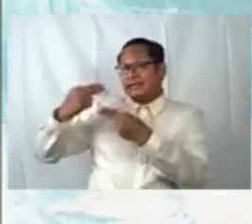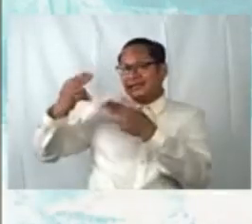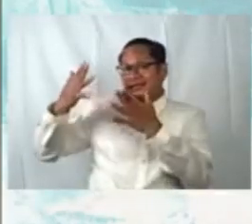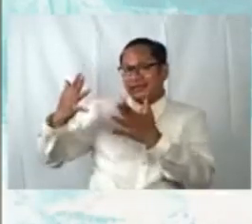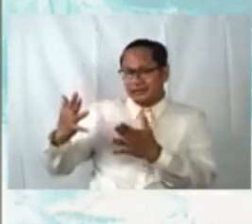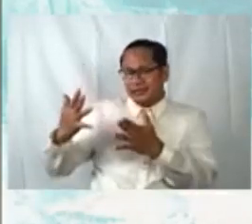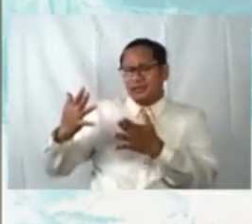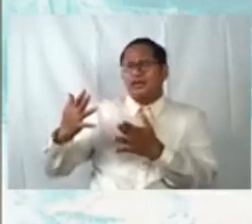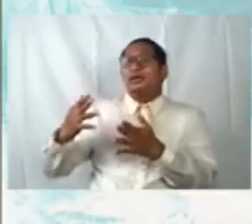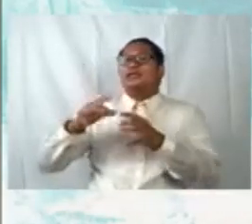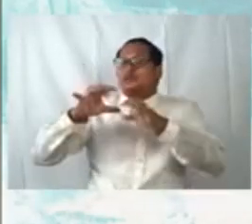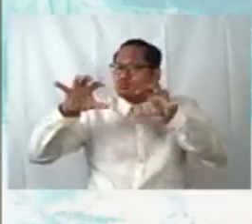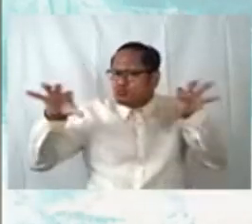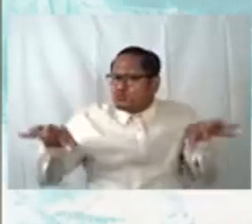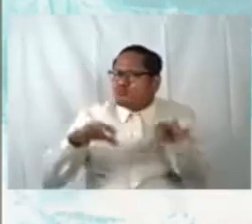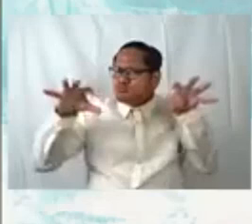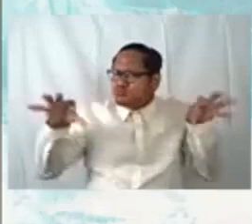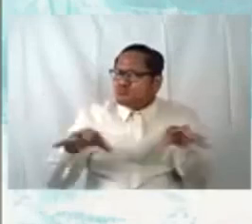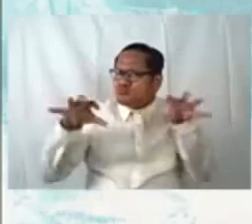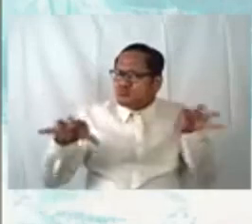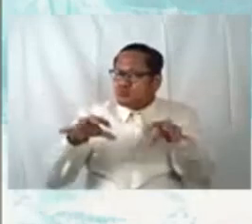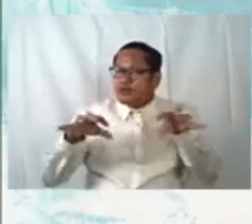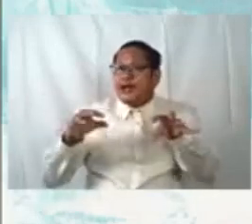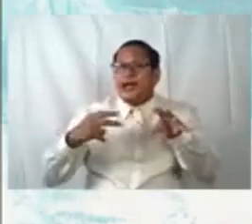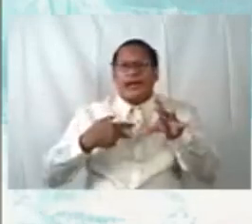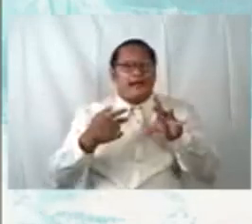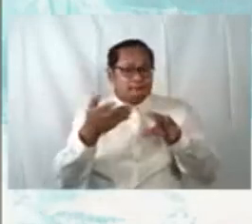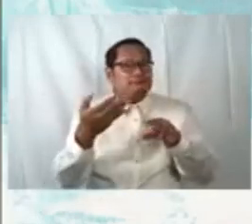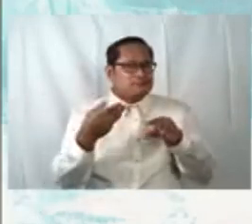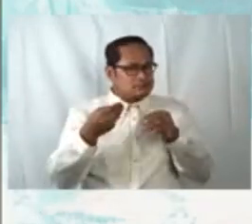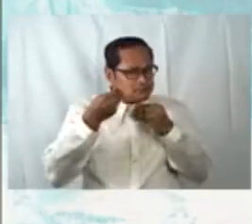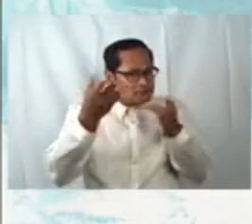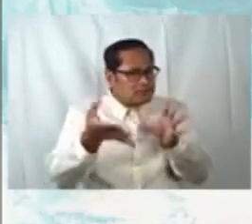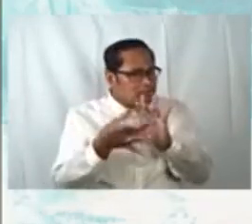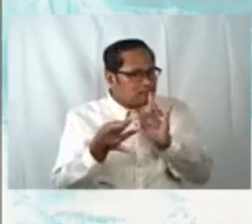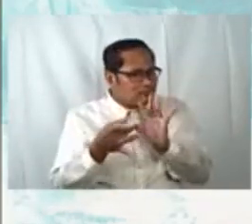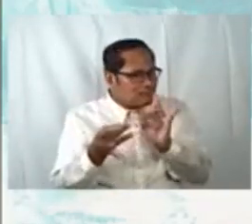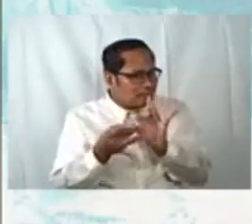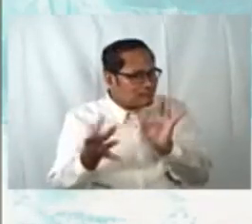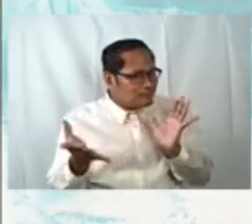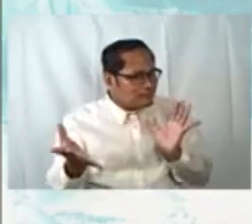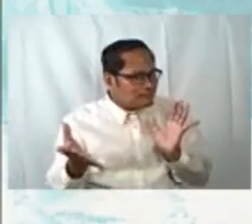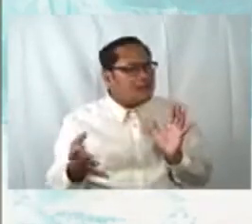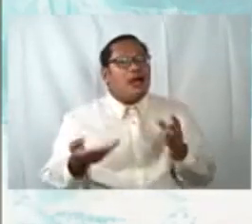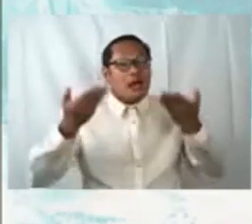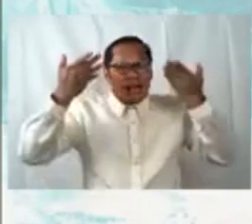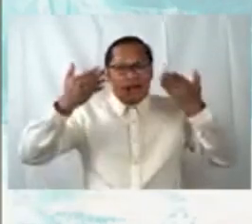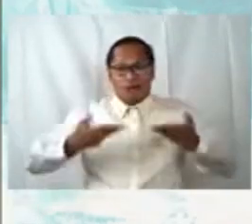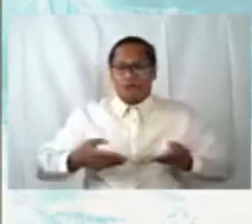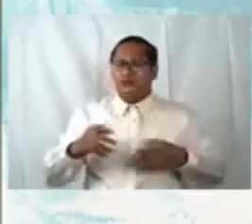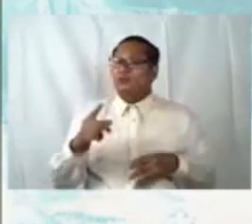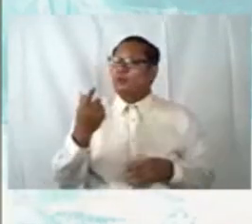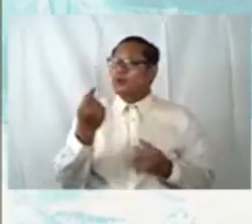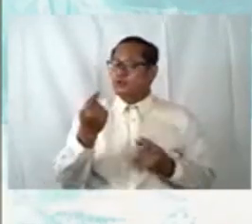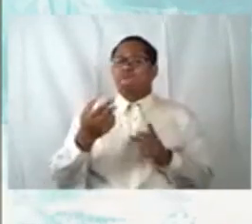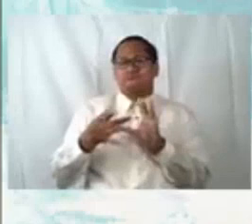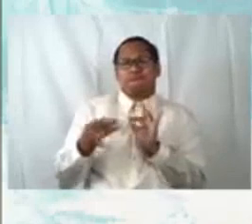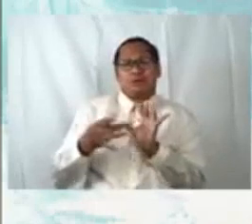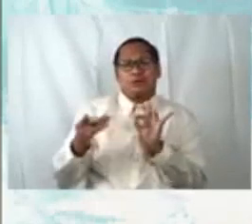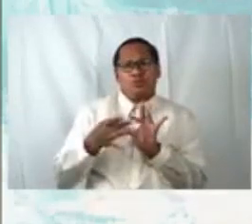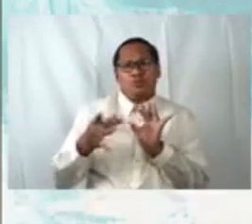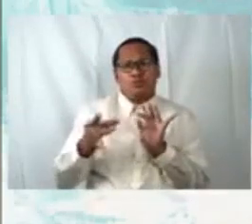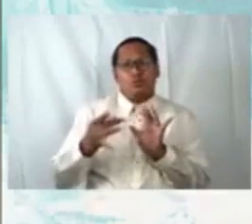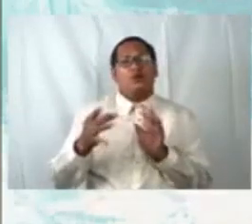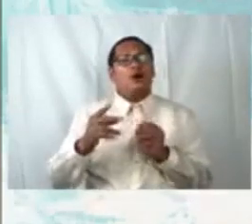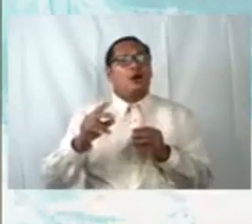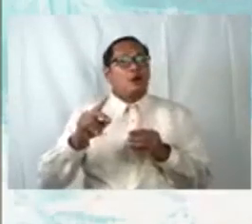nagtrabaho at may maikukwento ako sa inyo. Ako naman ay taga-kwento lamang ng mga